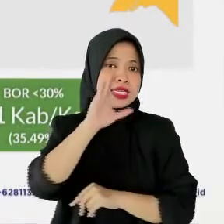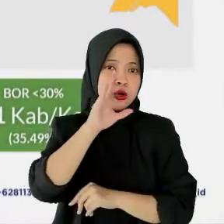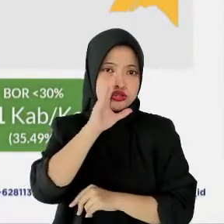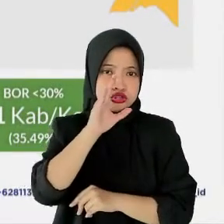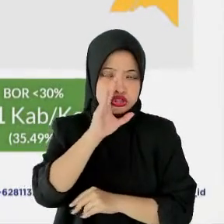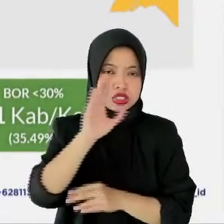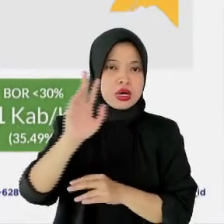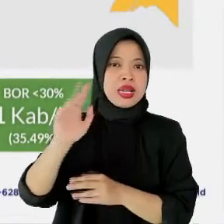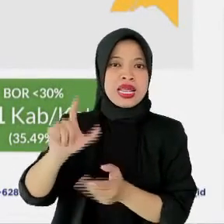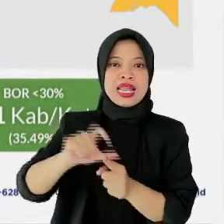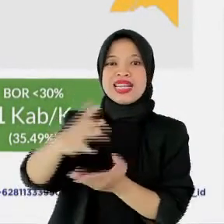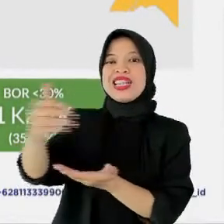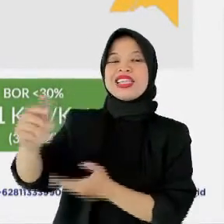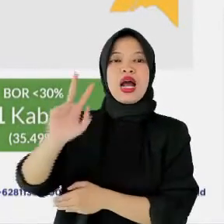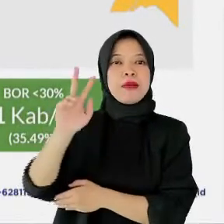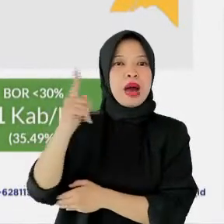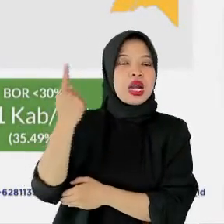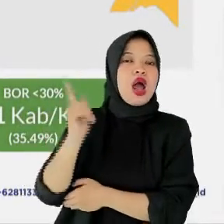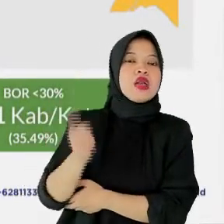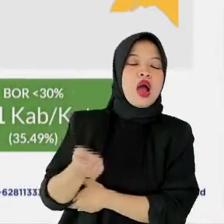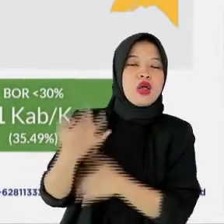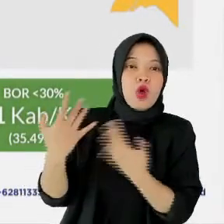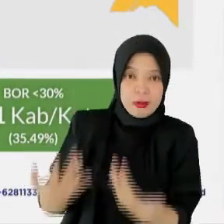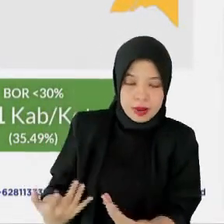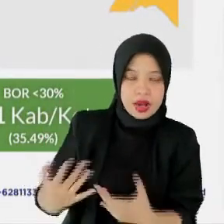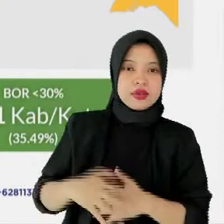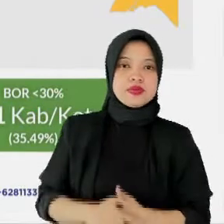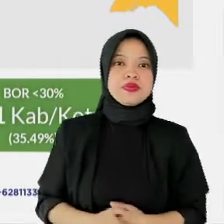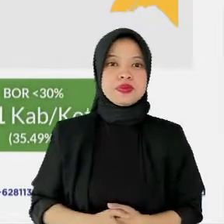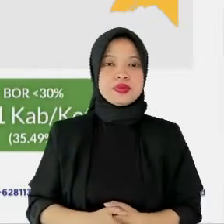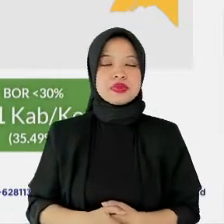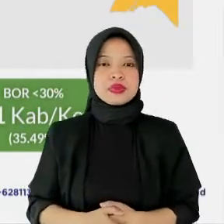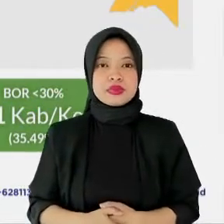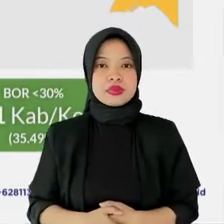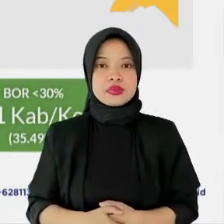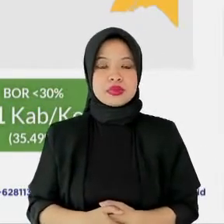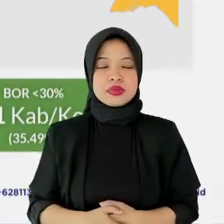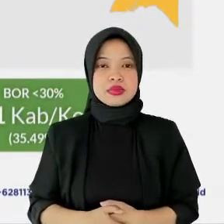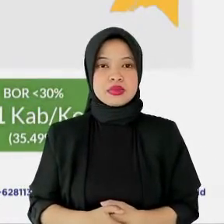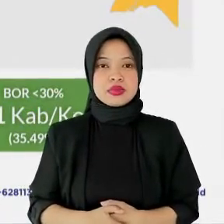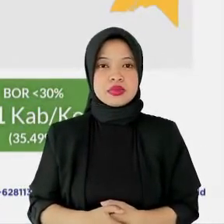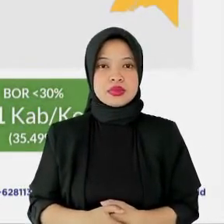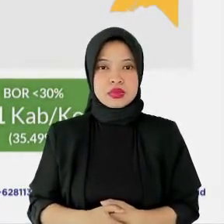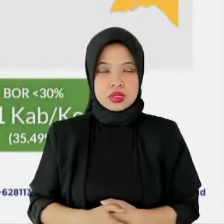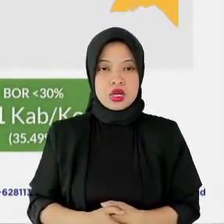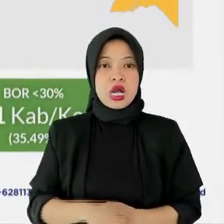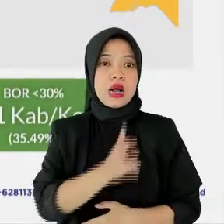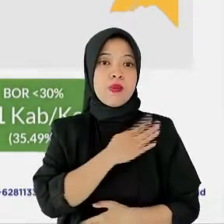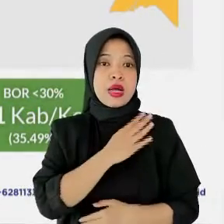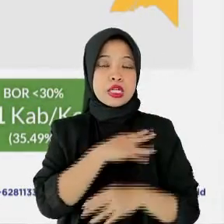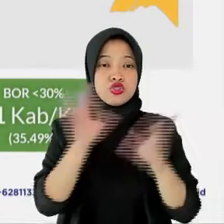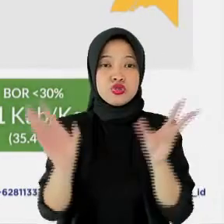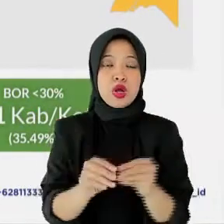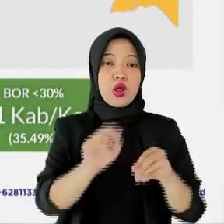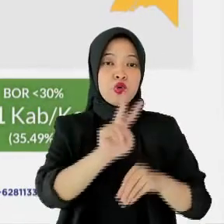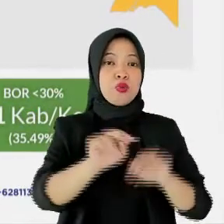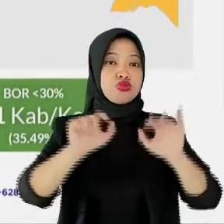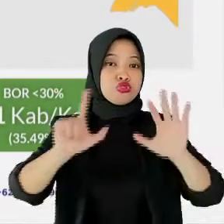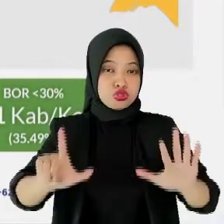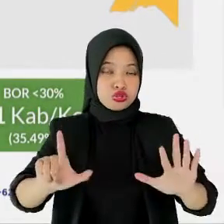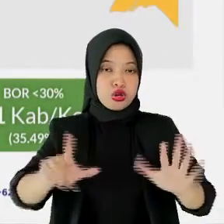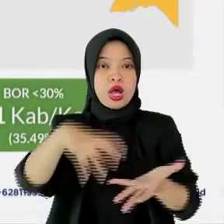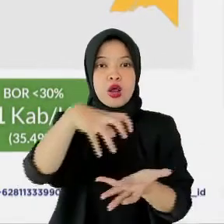per kemarin gitu ya, kita ambil data, ternyata hanya ada 27 kabupaten kota dengan BOR di